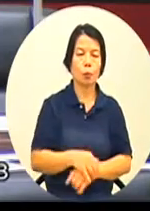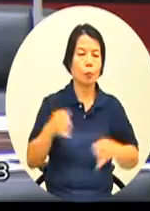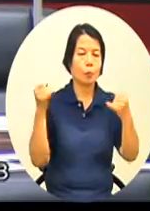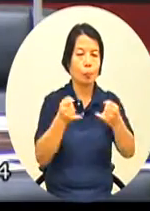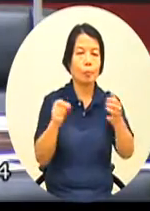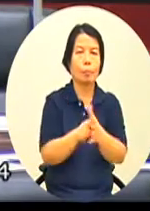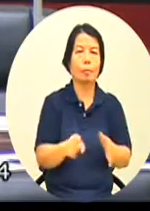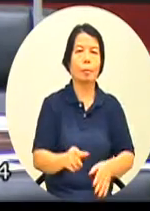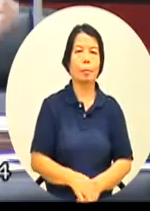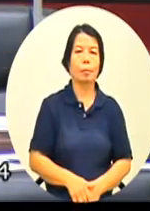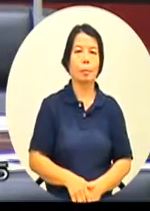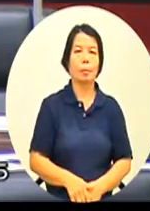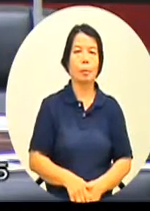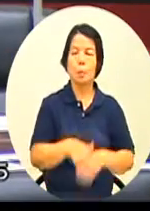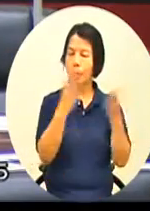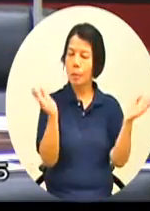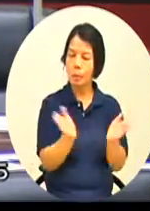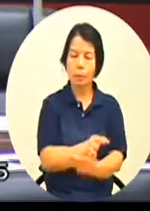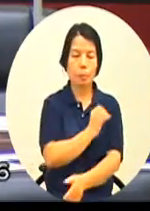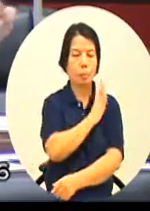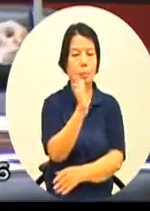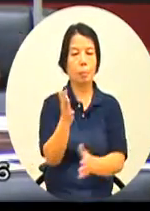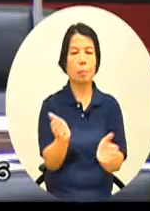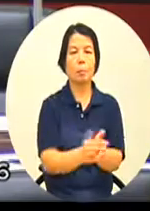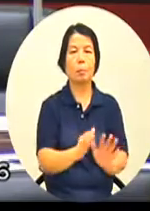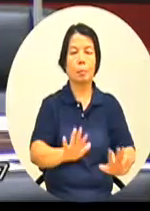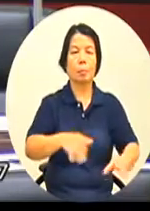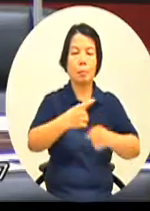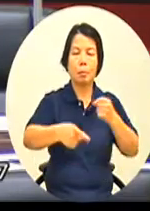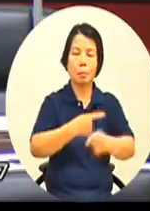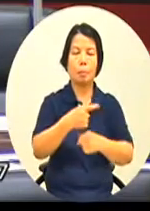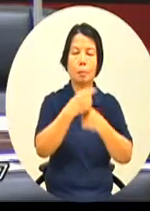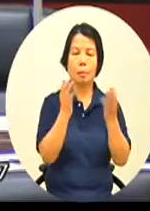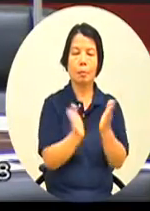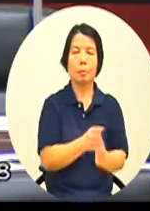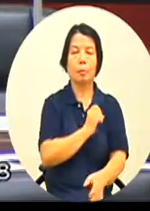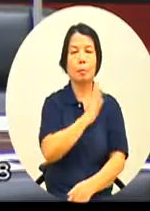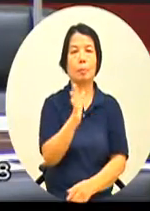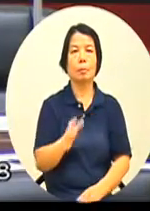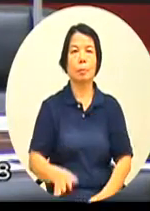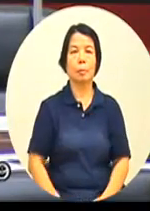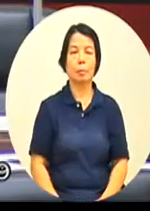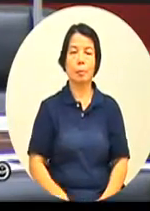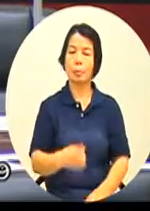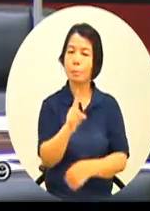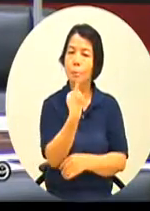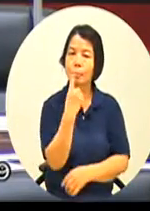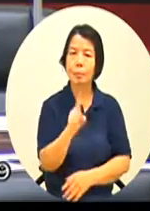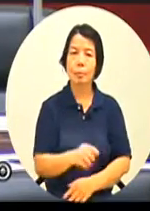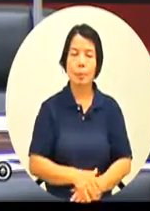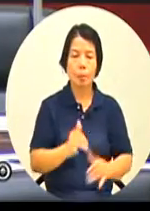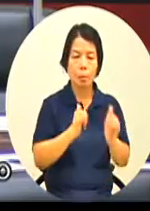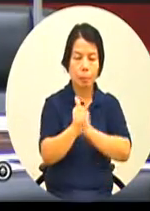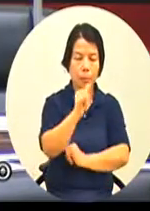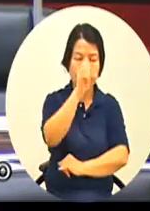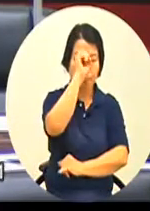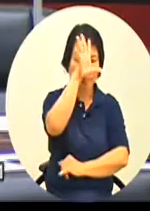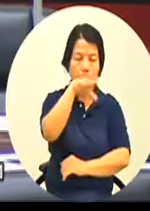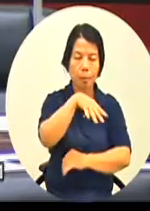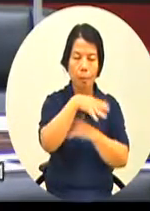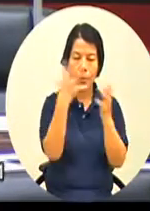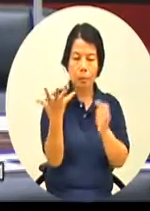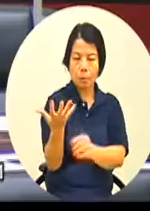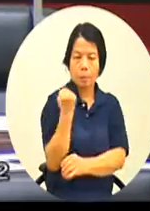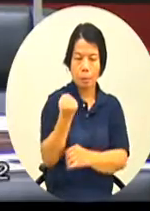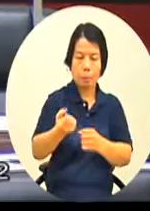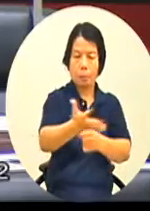其实已经悄悄的结束了，在今年已经悄悄结束了。悄悄结束的原因就是民进党完全执政了，中